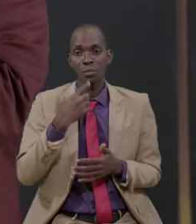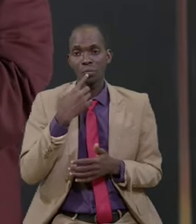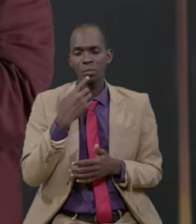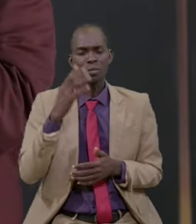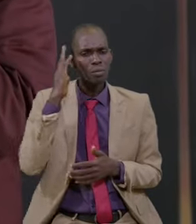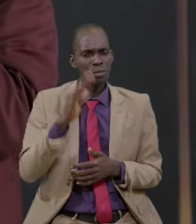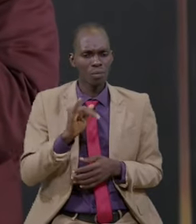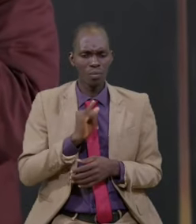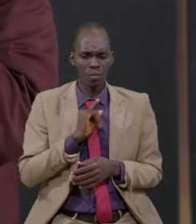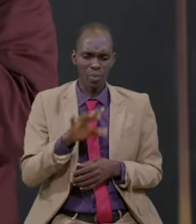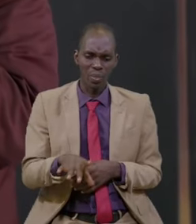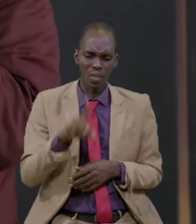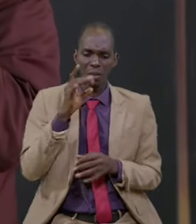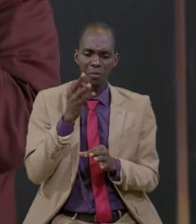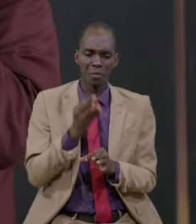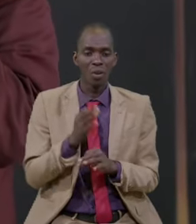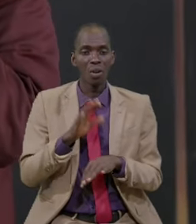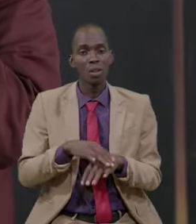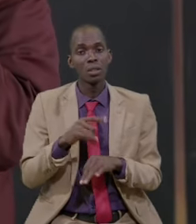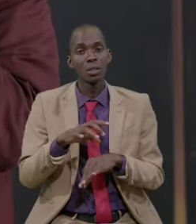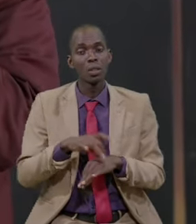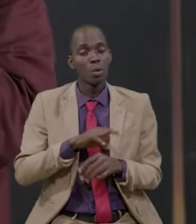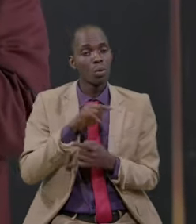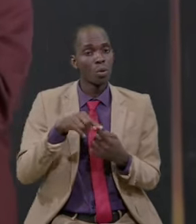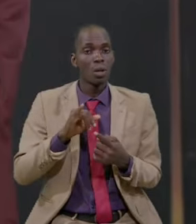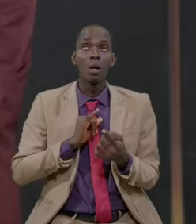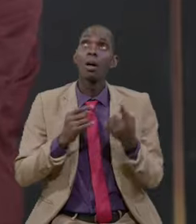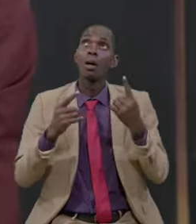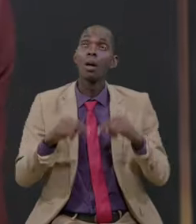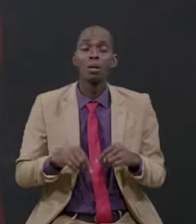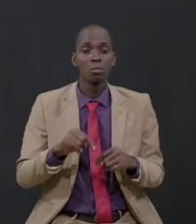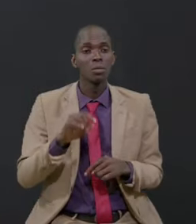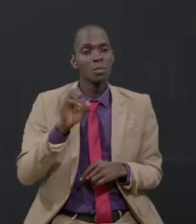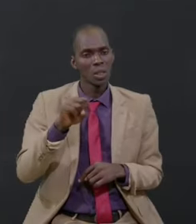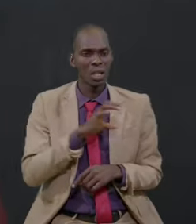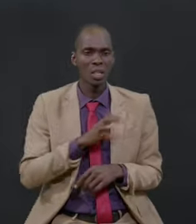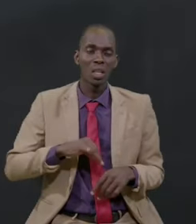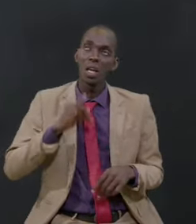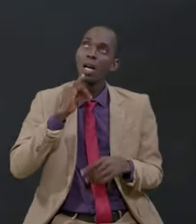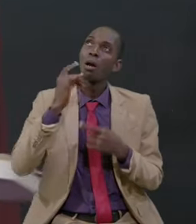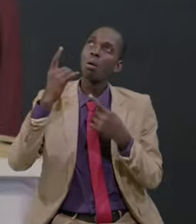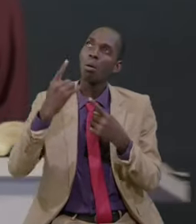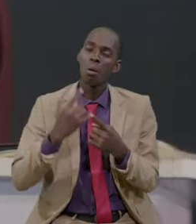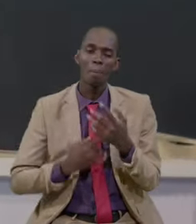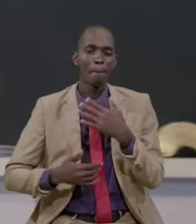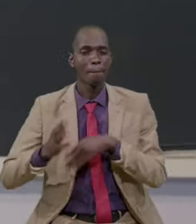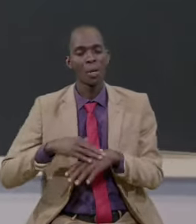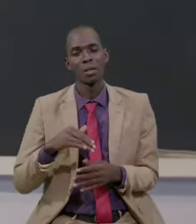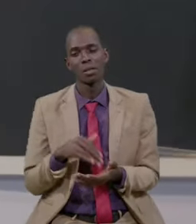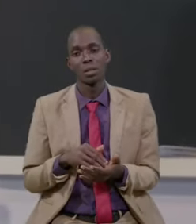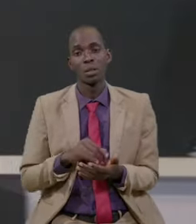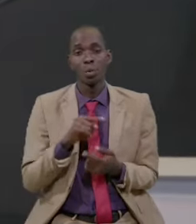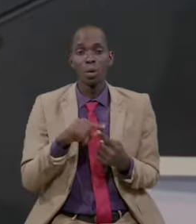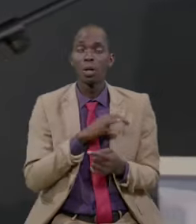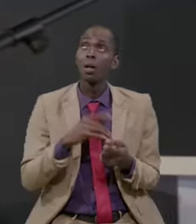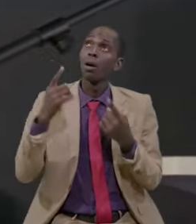trouverai la foi sur la terre? Quand je viendrai, il revient encore. Et qu'est-ce qu'il trouvera dans